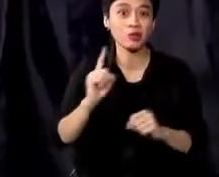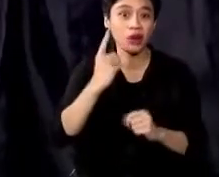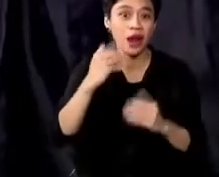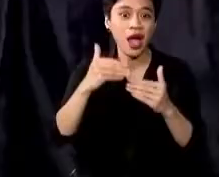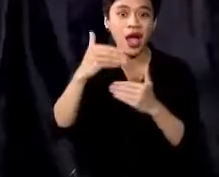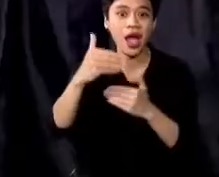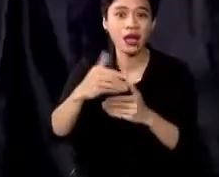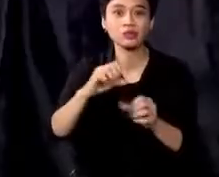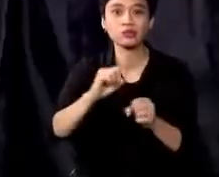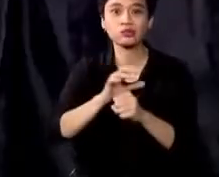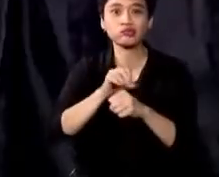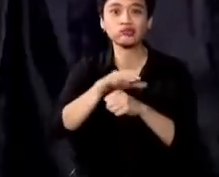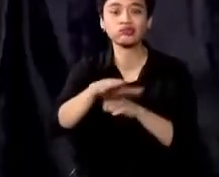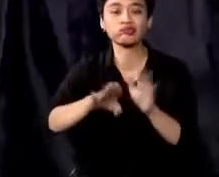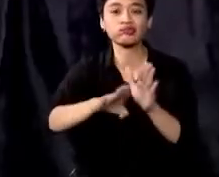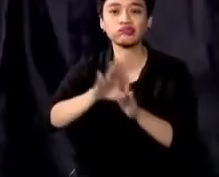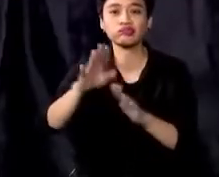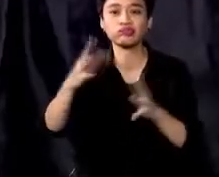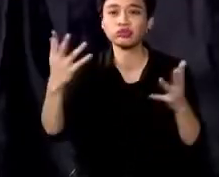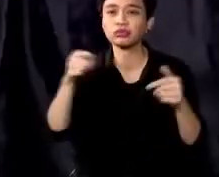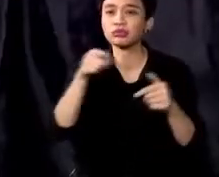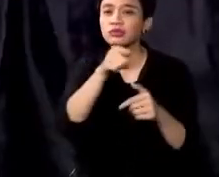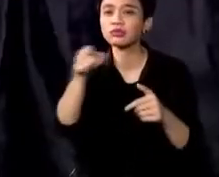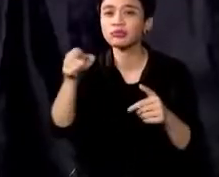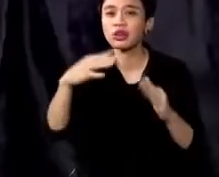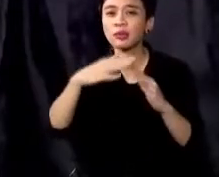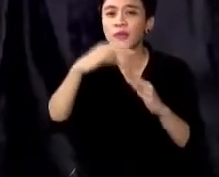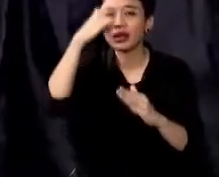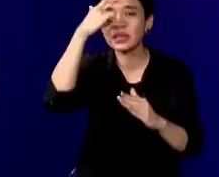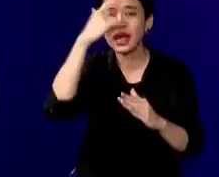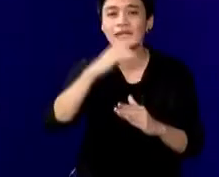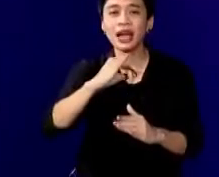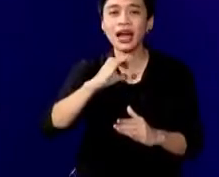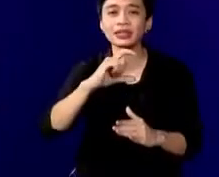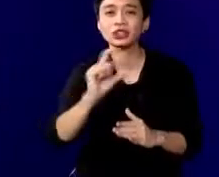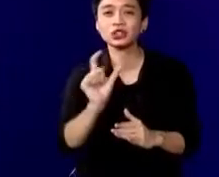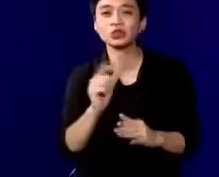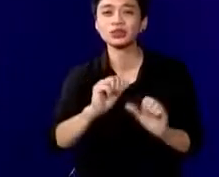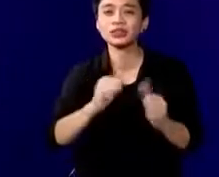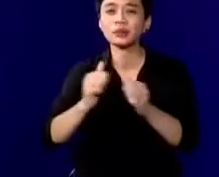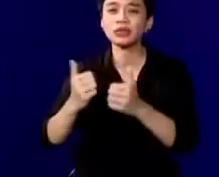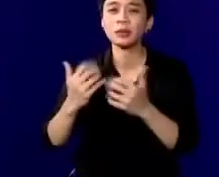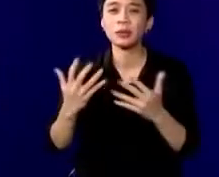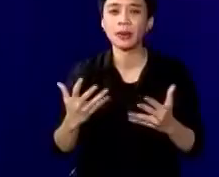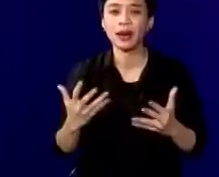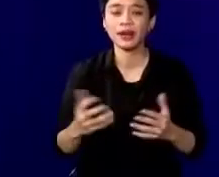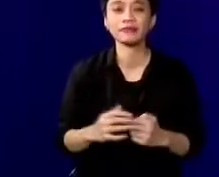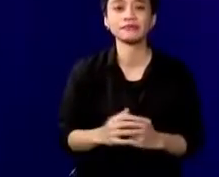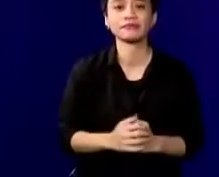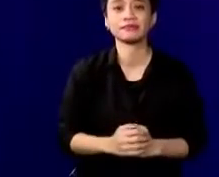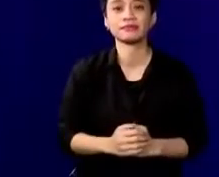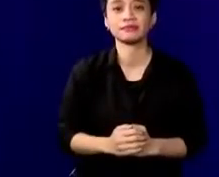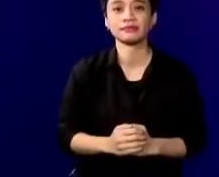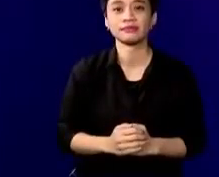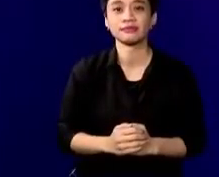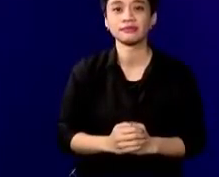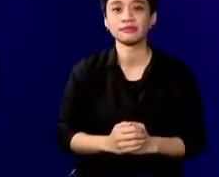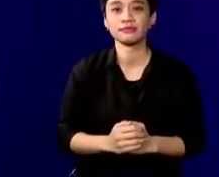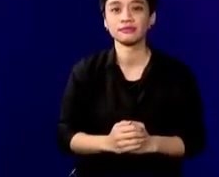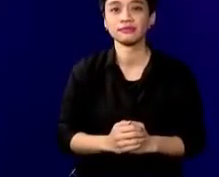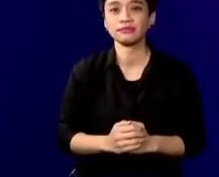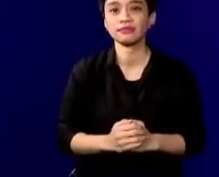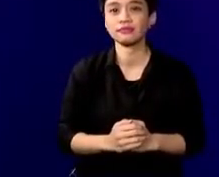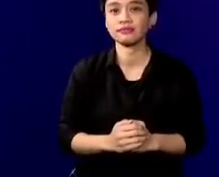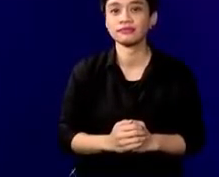kali momen ini apa saja persiapannya dokter Iya eh Mbak Putri jadi kita ketahui saat ini kita